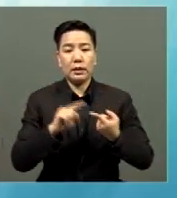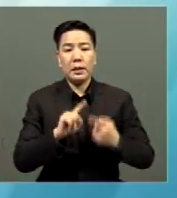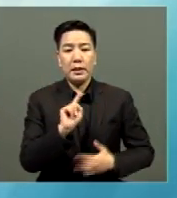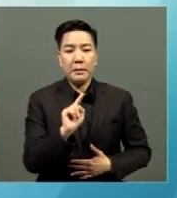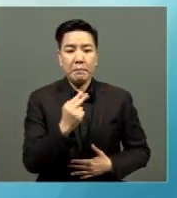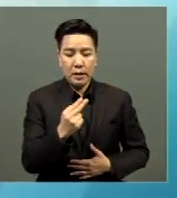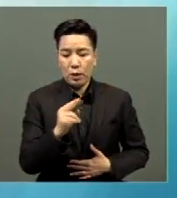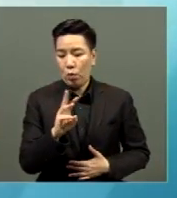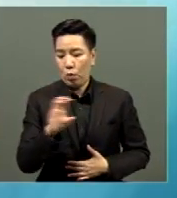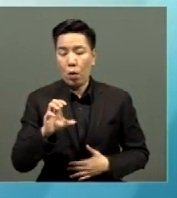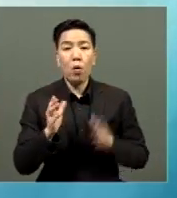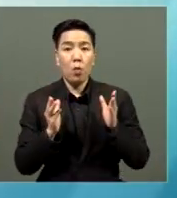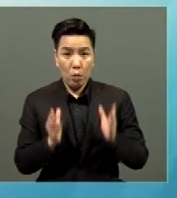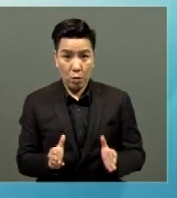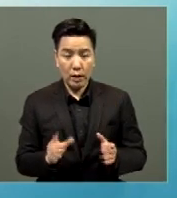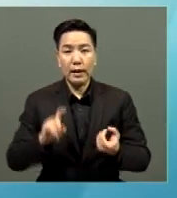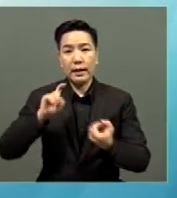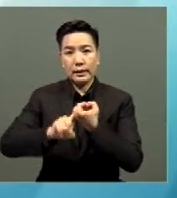คนบราซิลรองลงมาครับหมื่นกับอีก 600